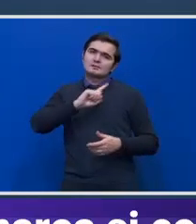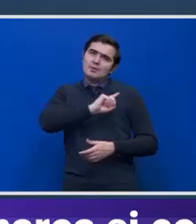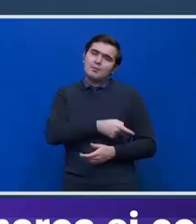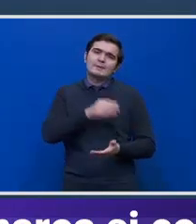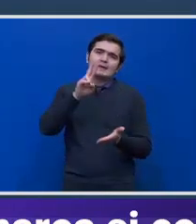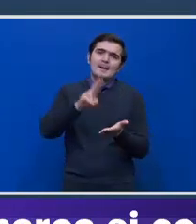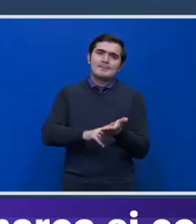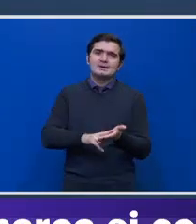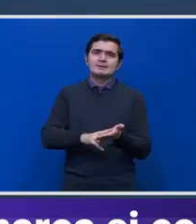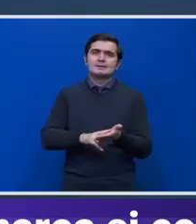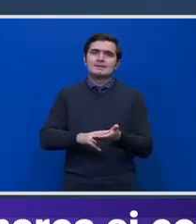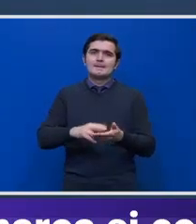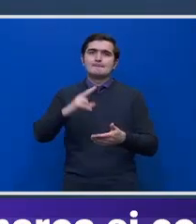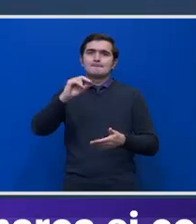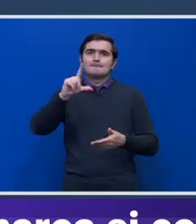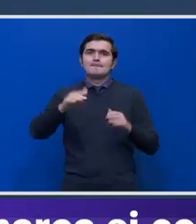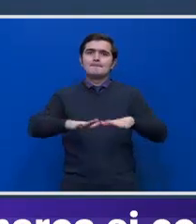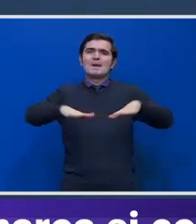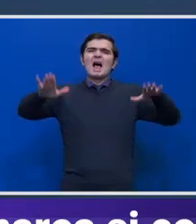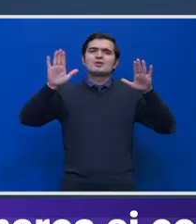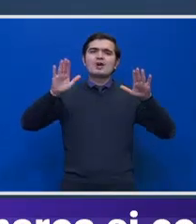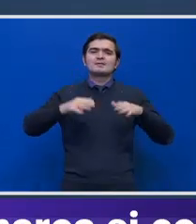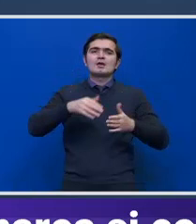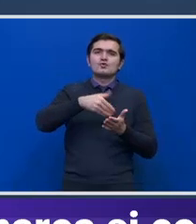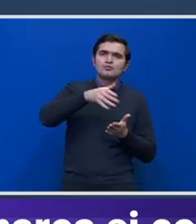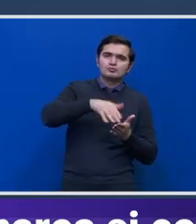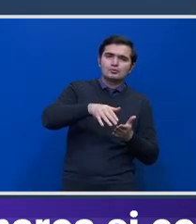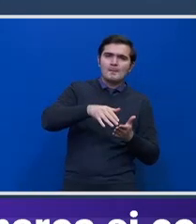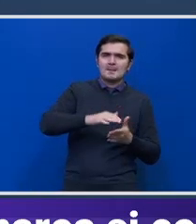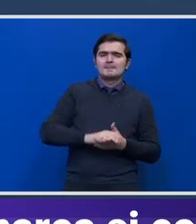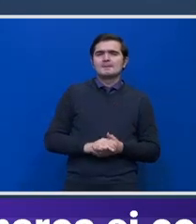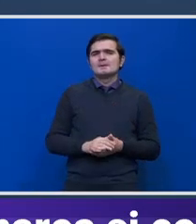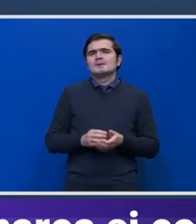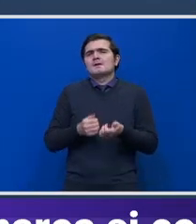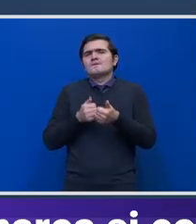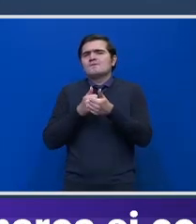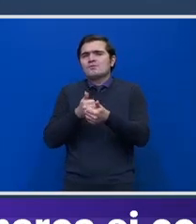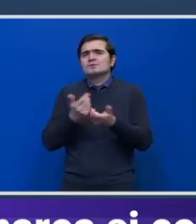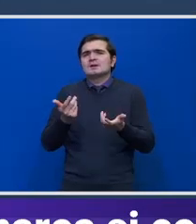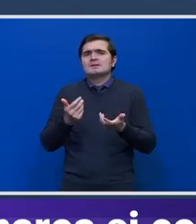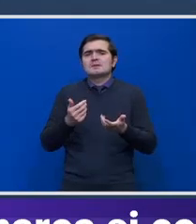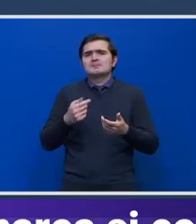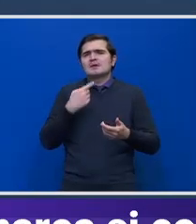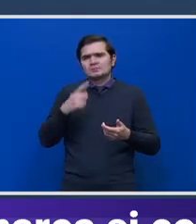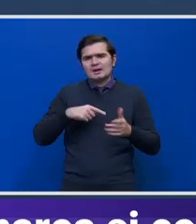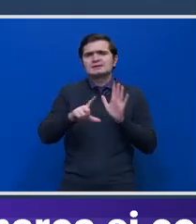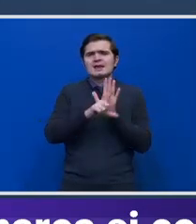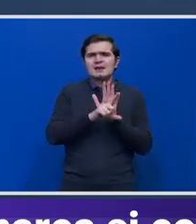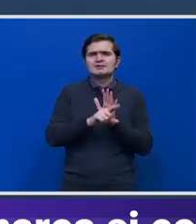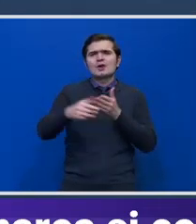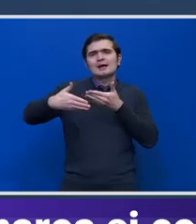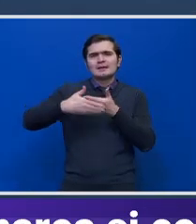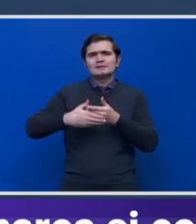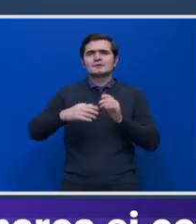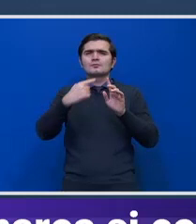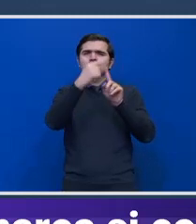aplicăm plaja de consum în funcție de procentele care nu le modificăm, există în lege, pentru că există în lege un tabel, o anexă cu tabel cu